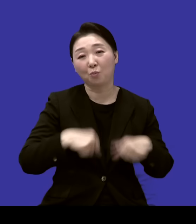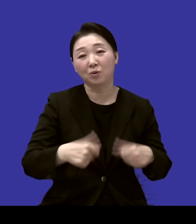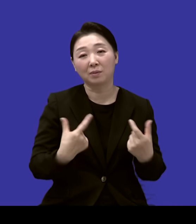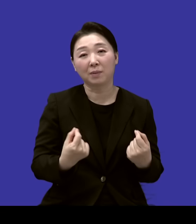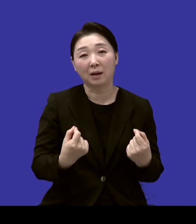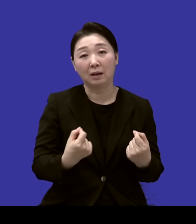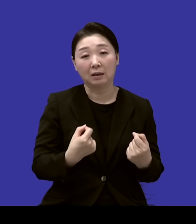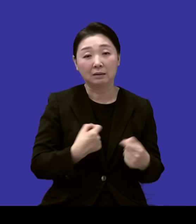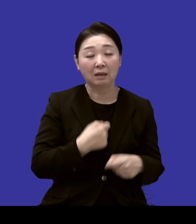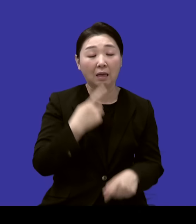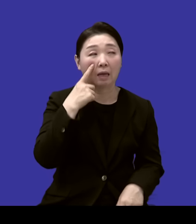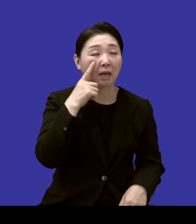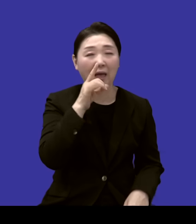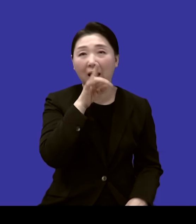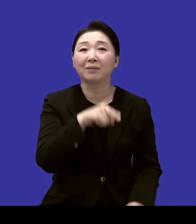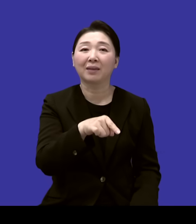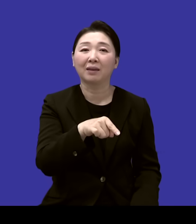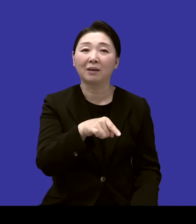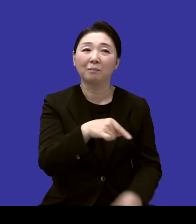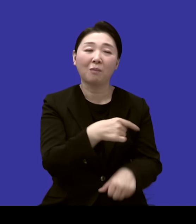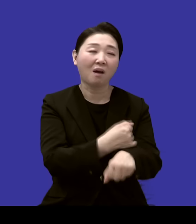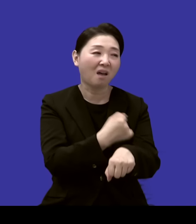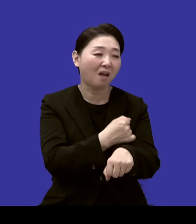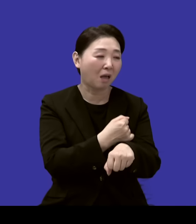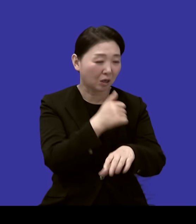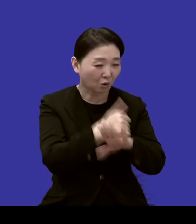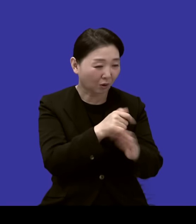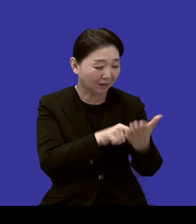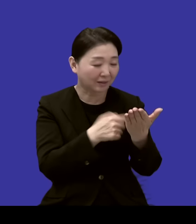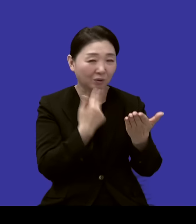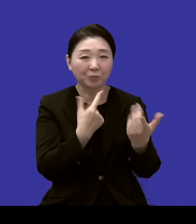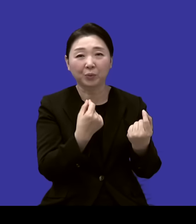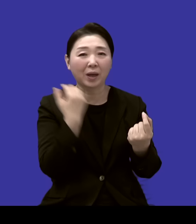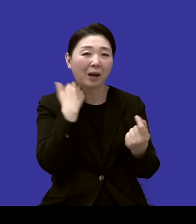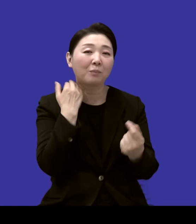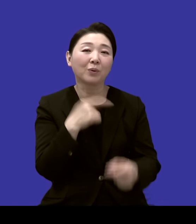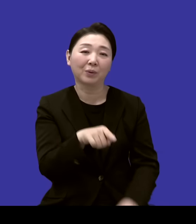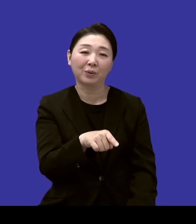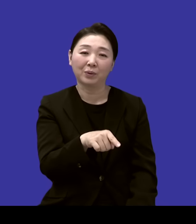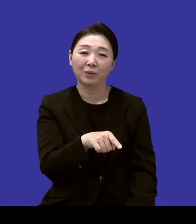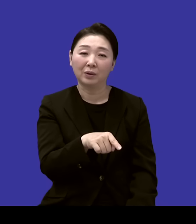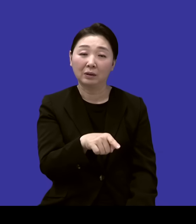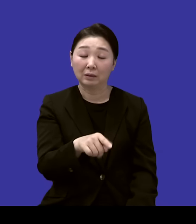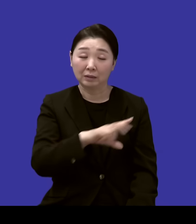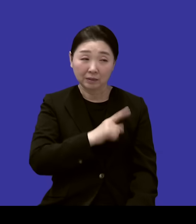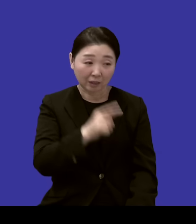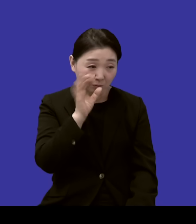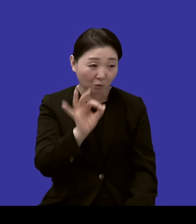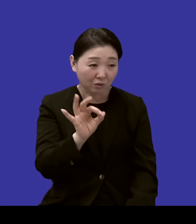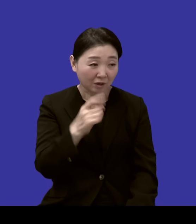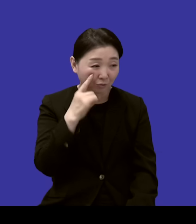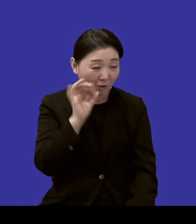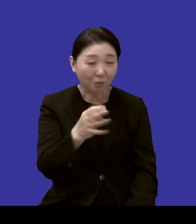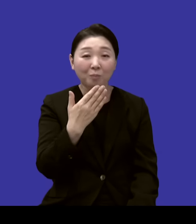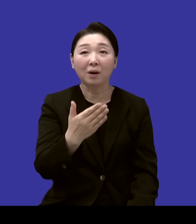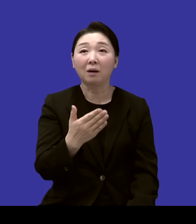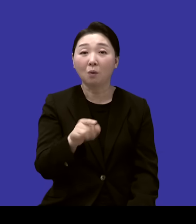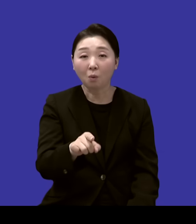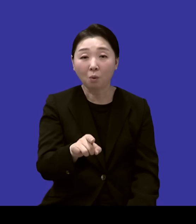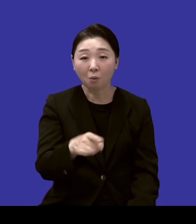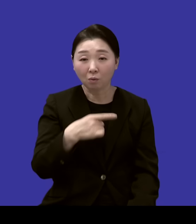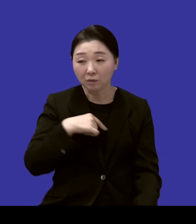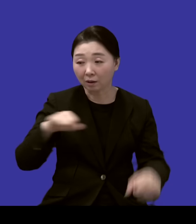제가 해도 안 된다. 뭔가를 해도 아무 결과가 나타나지 않는다. 보이지 예. 않았으니까. 예. 근데 자격증을 따니까 눈에 딱 보이는 거예요. 예. 그래서